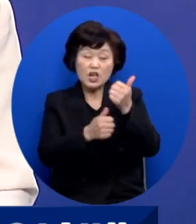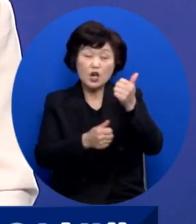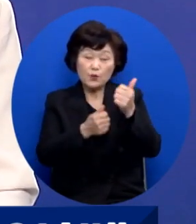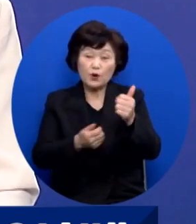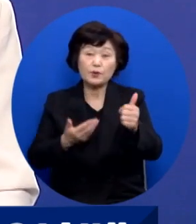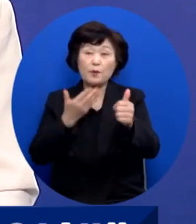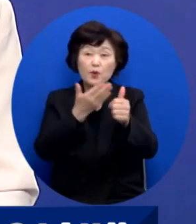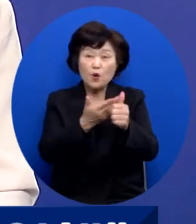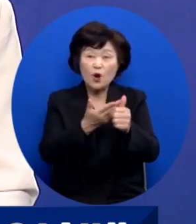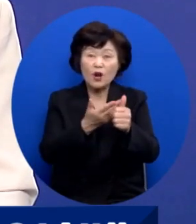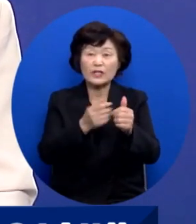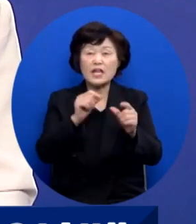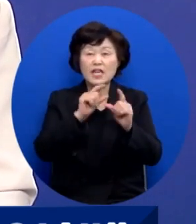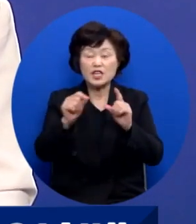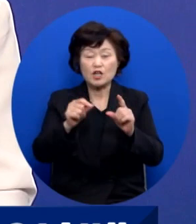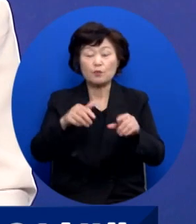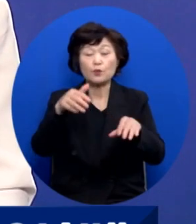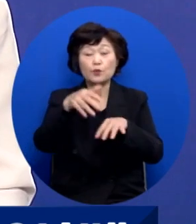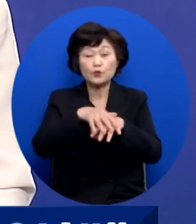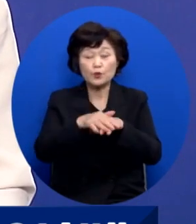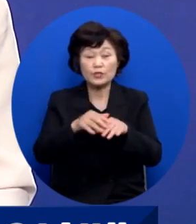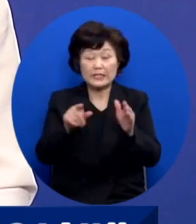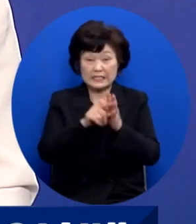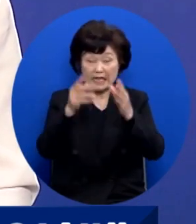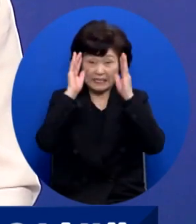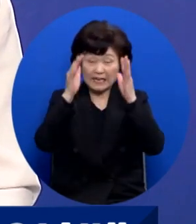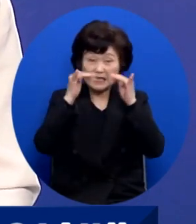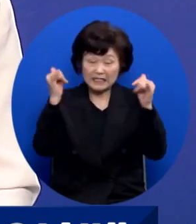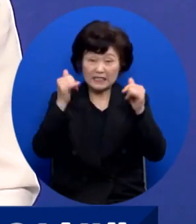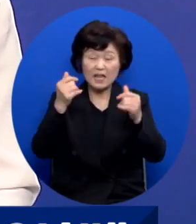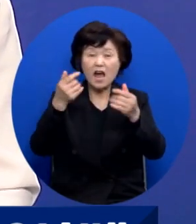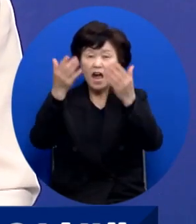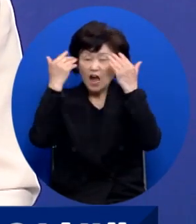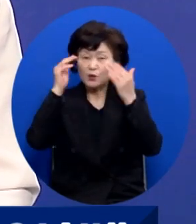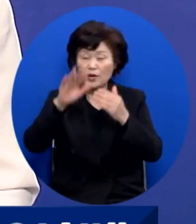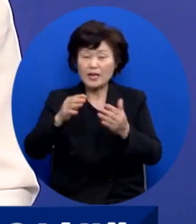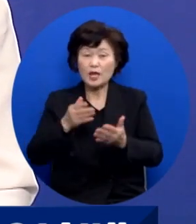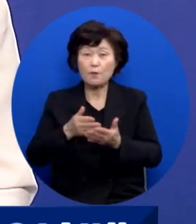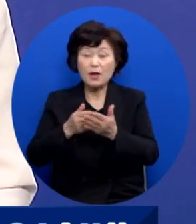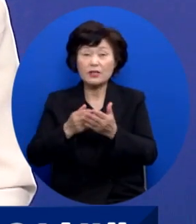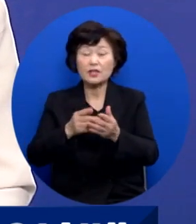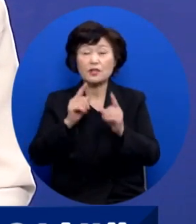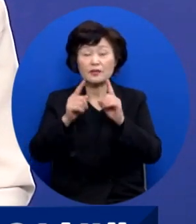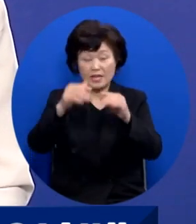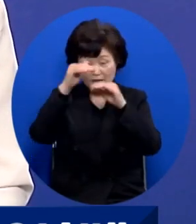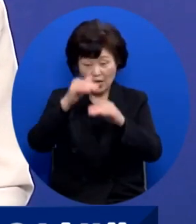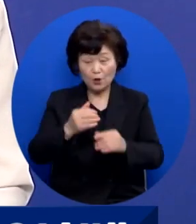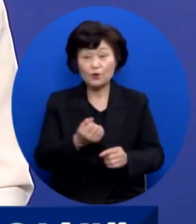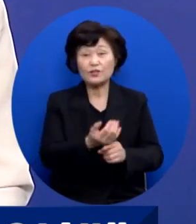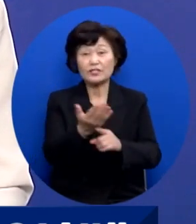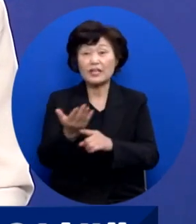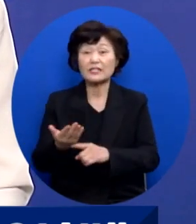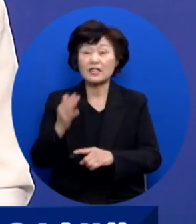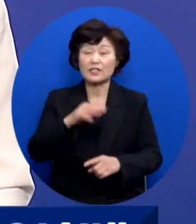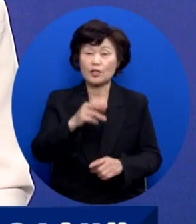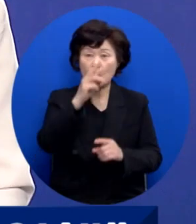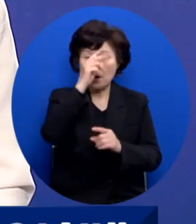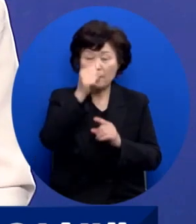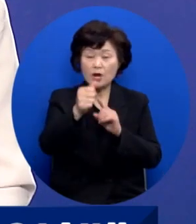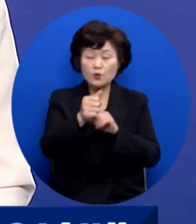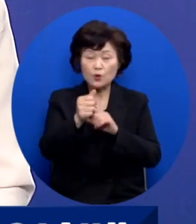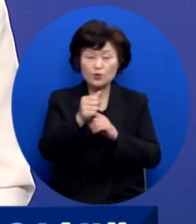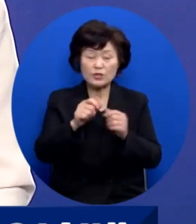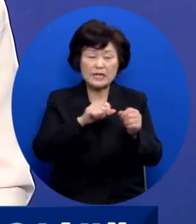이를 규탄하는 기자회견을 열었다는 소식 전해드렸는데요. 이에 서울신대가 박영식 교수를 징계위원회에 회부한 것에